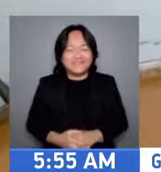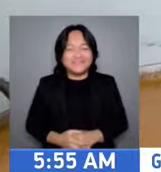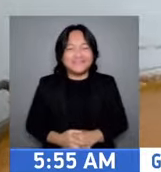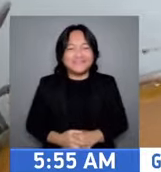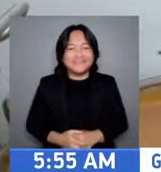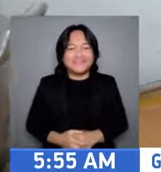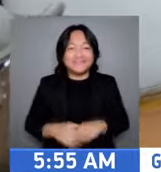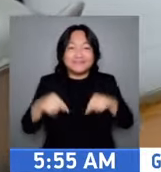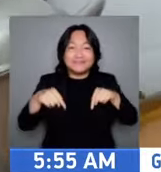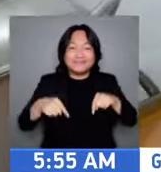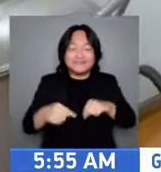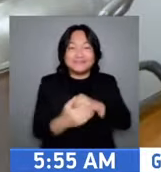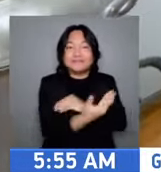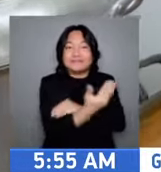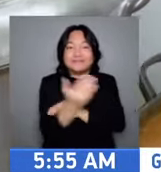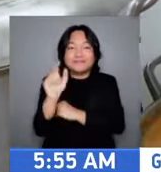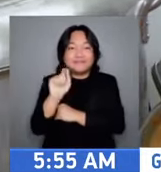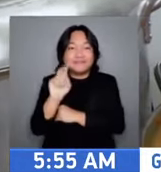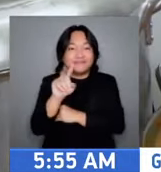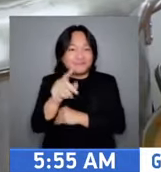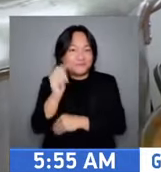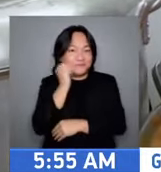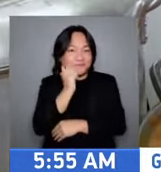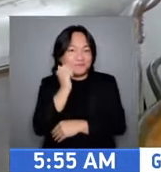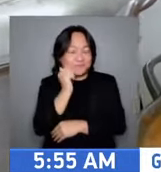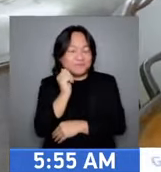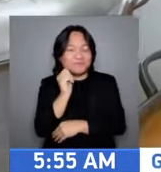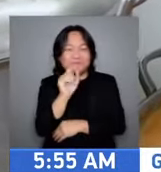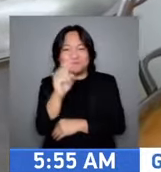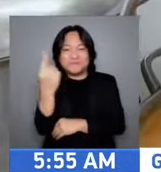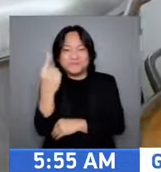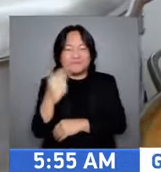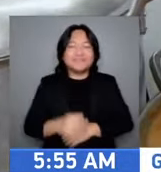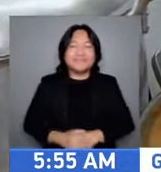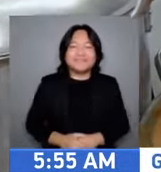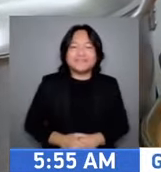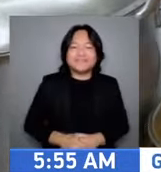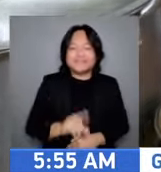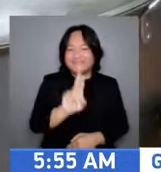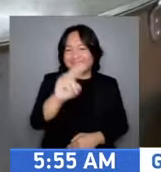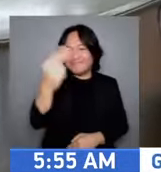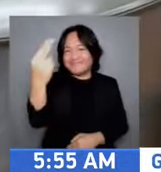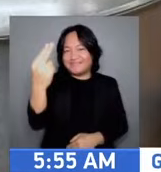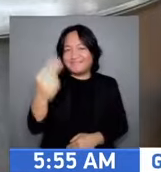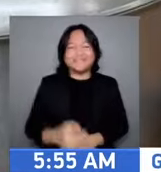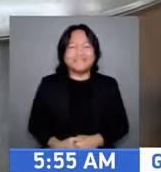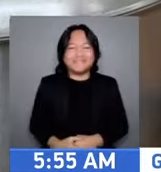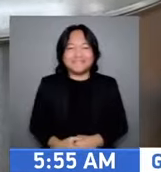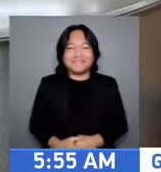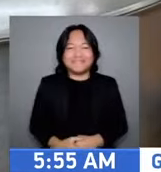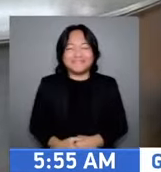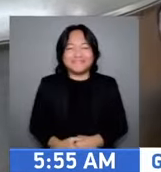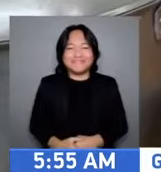inyong pambansang morning show kung saan laging una ka, unang hirit.